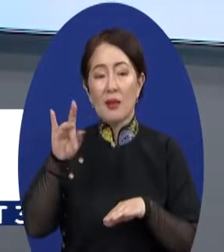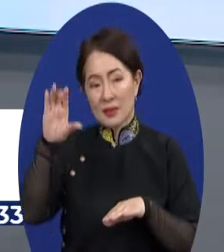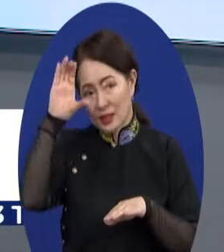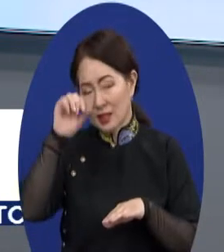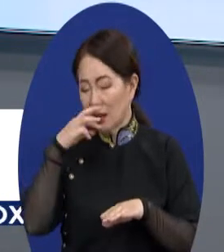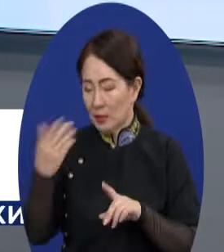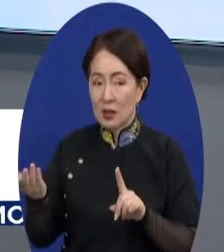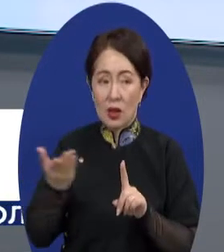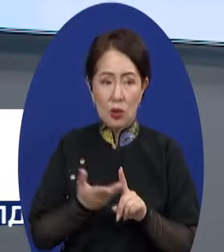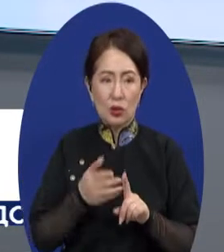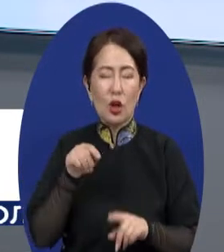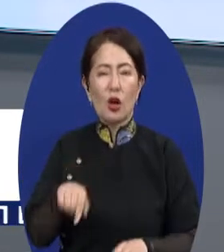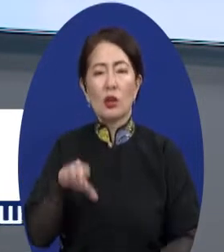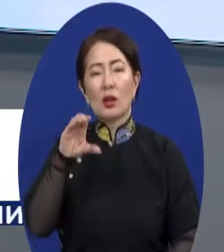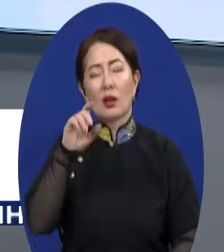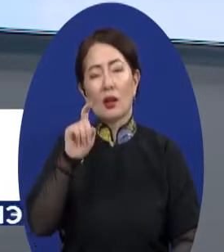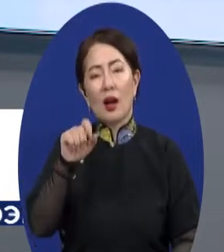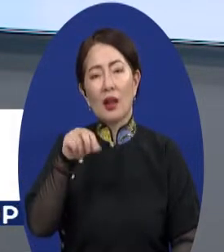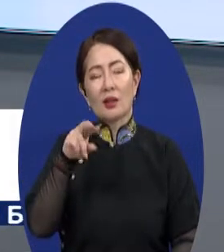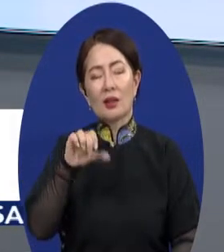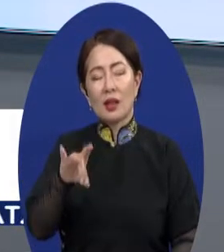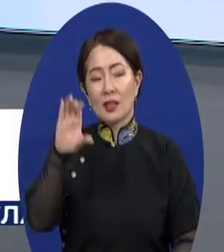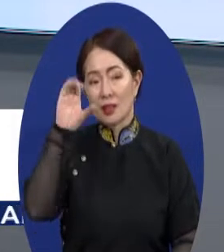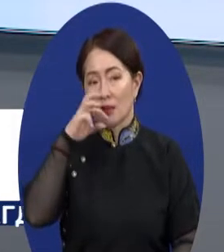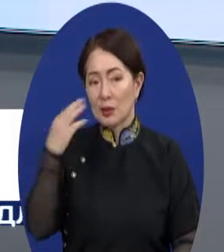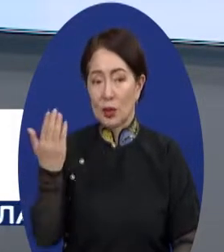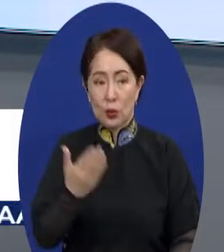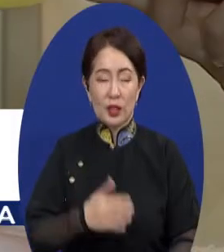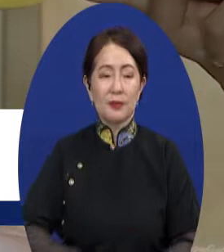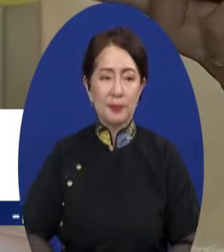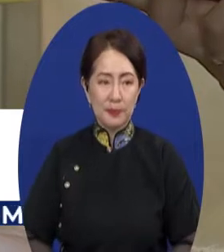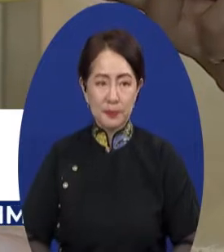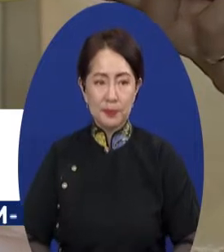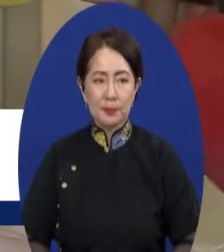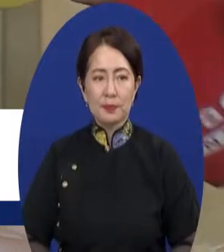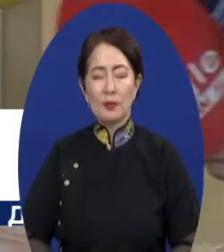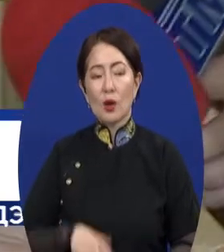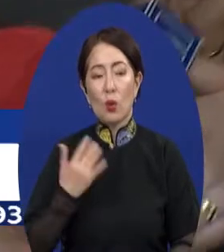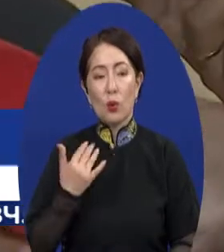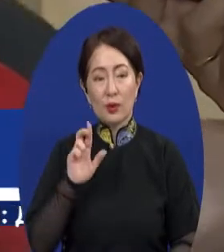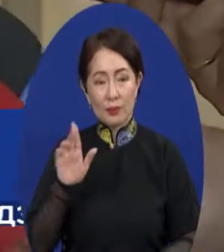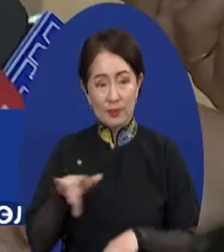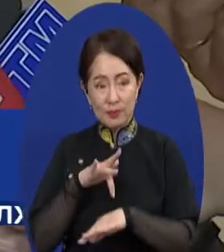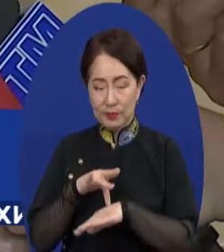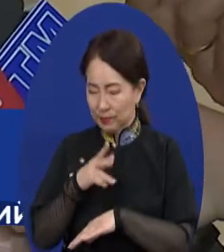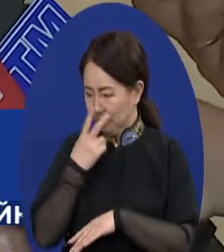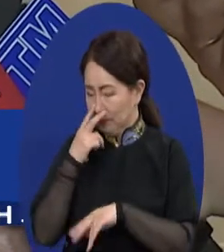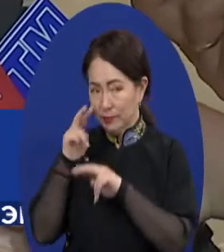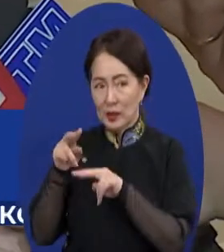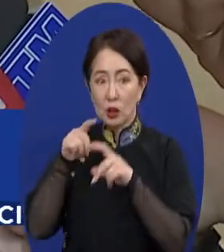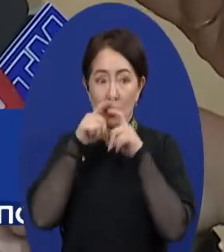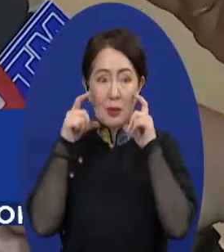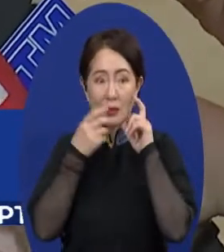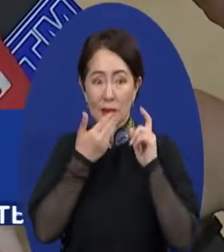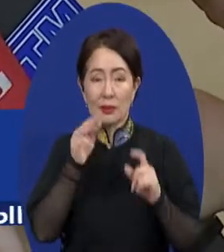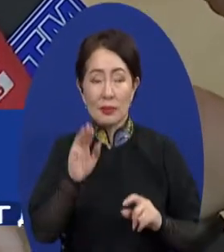үзвэж та бүхэн бид халтар сайдын ярилцлагыг үзүүлчээд эргээд студидтэй уулзъя. Улаанбаатар хотод та бүхнийг харсан ч гэсэн бид нар бүгдээ маскгүй зогсож